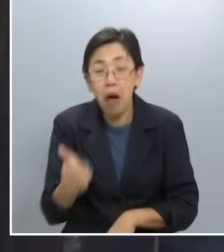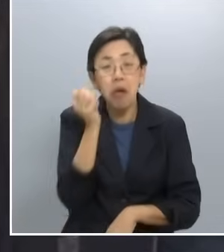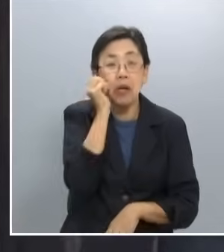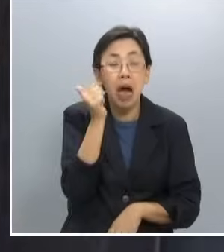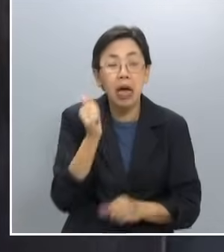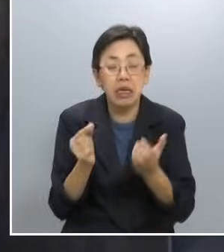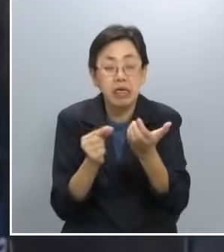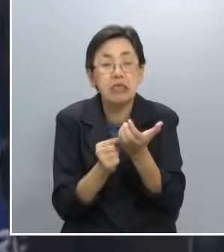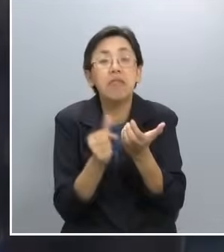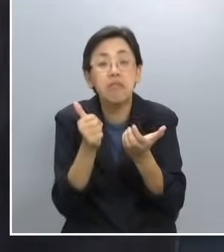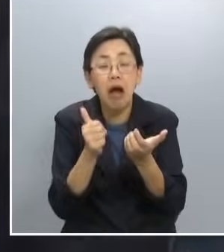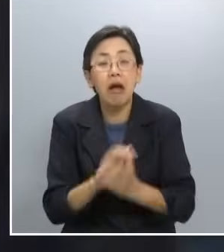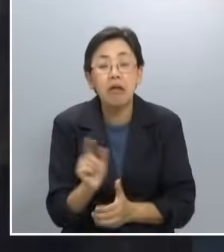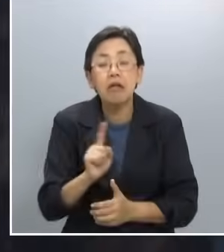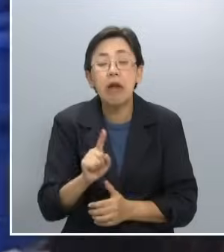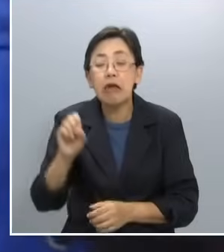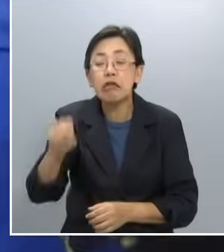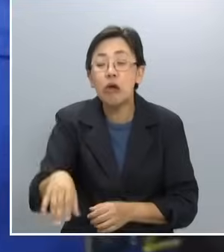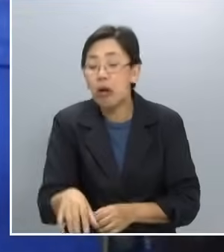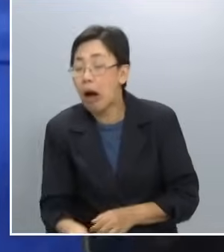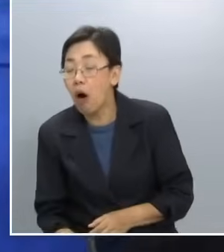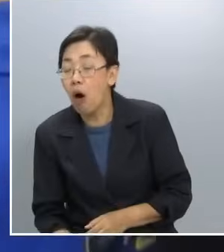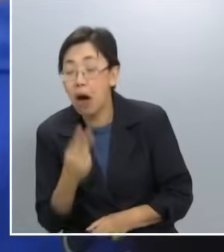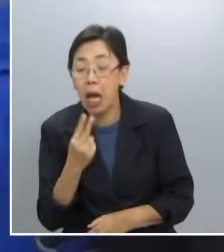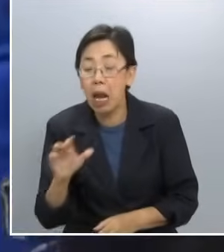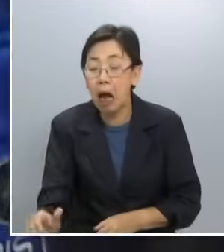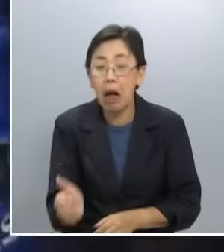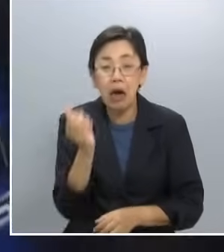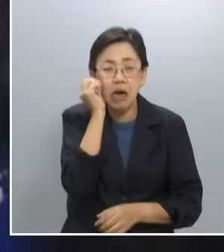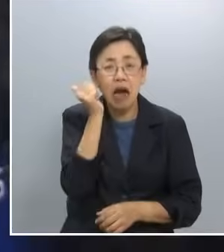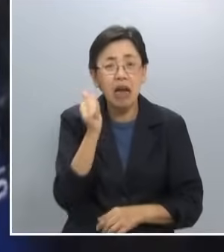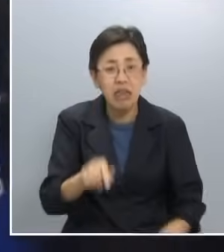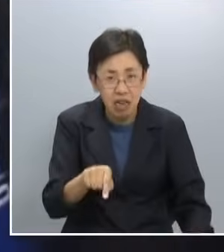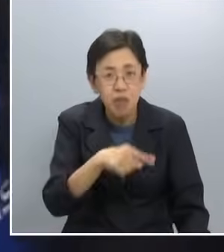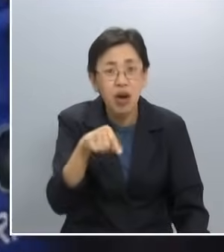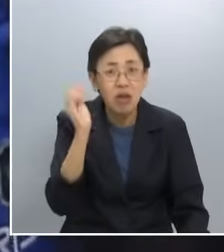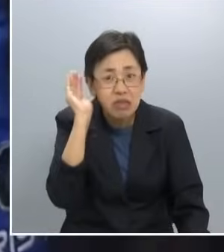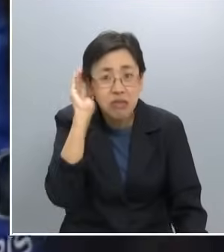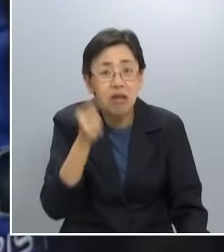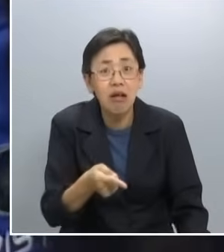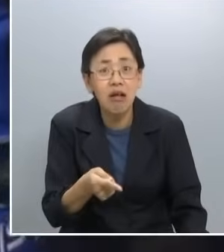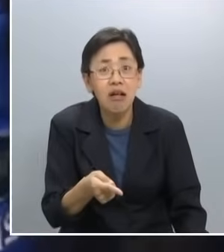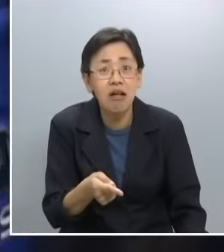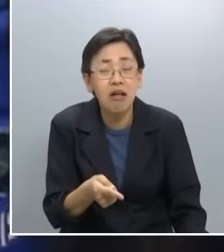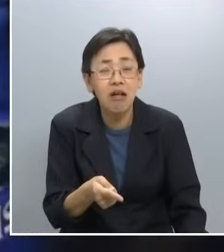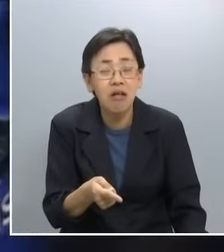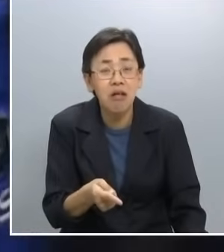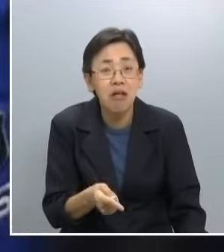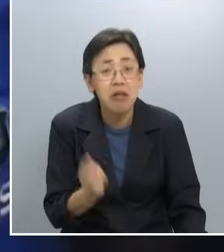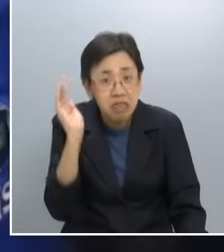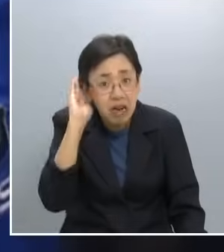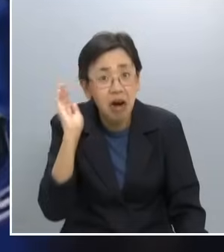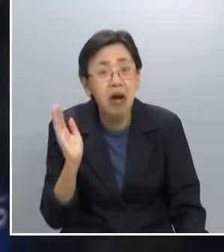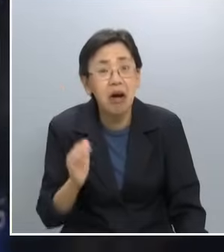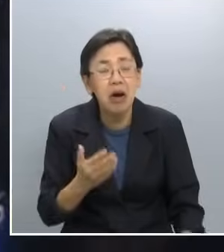การ์ดโทรศัพท์มือถือได้จากข้างถนนอีกเหมือนกันนี่ท่านผู้ชมเชื่อมยน่าคิดท่านผู้ชมเจอบ้างมยคะ